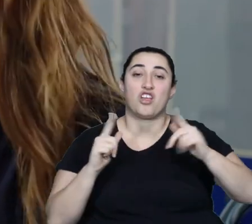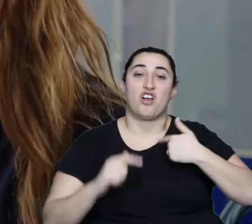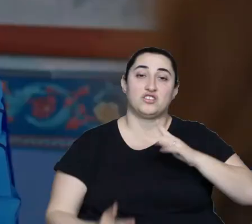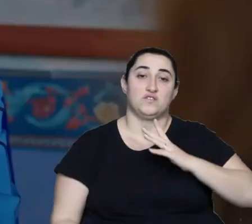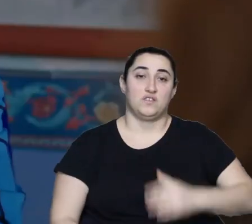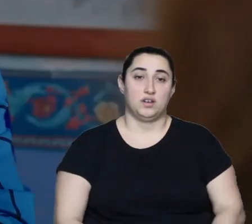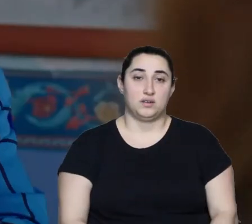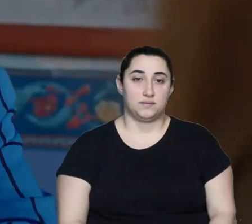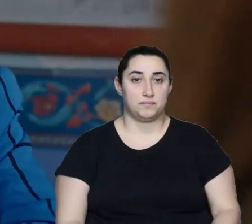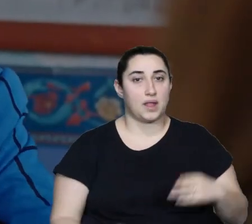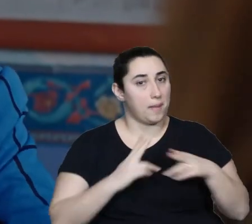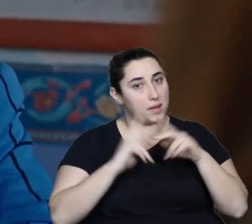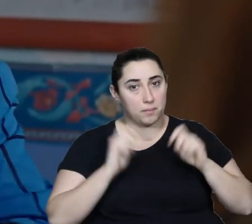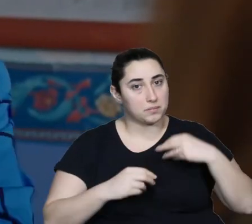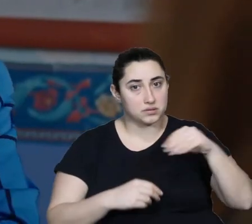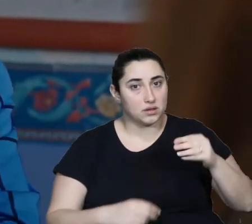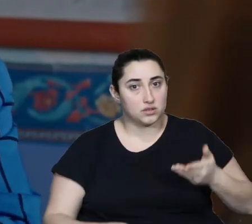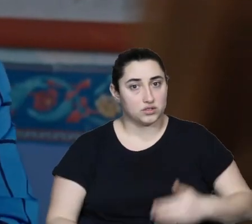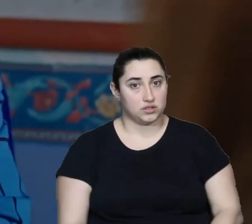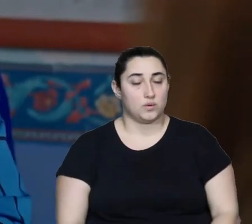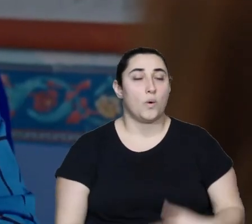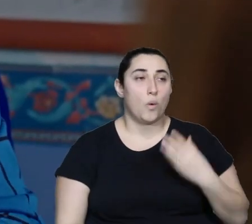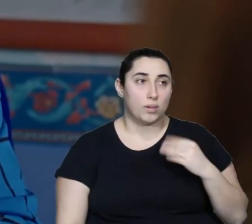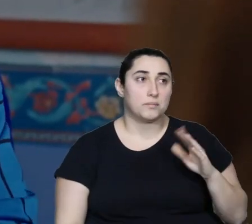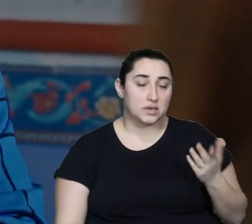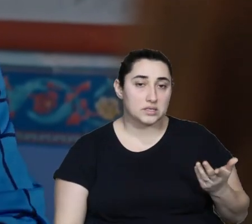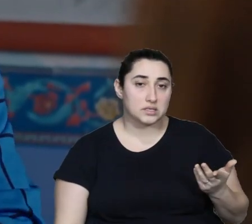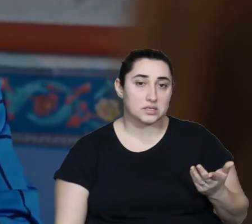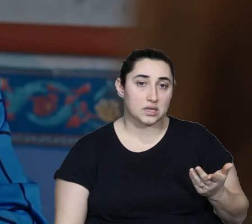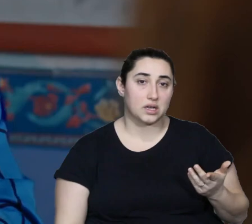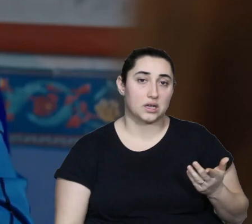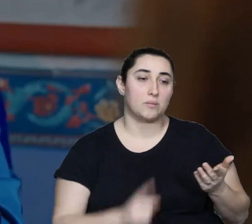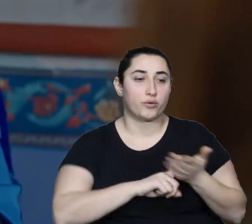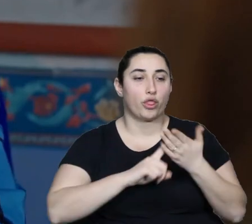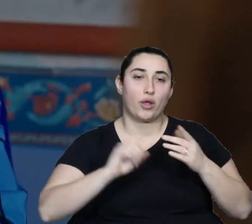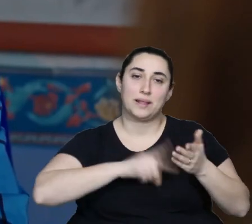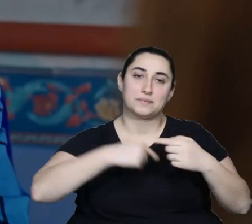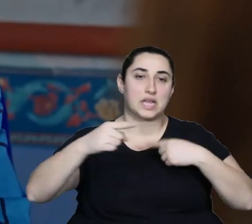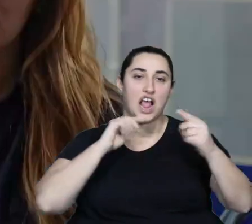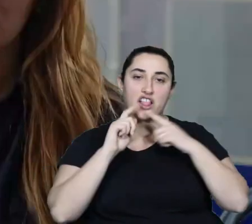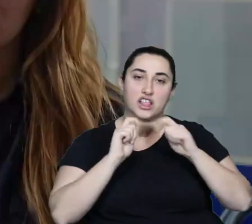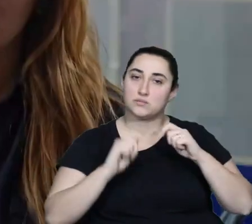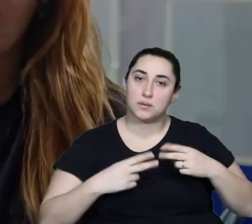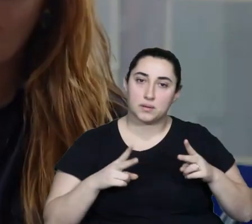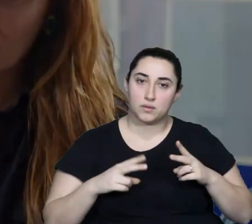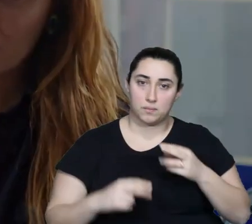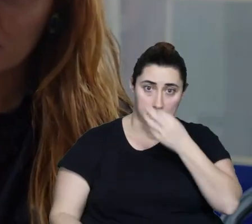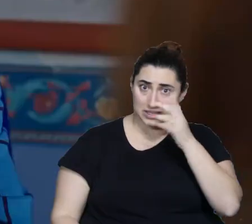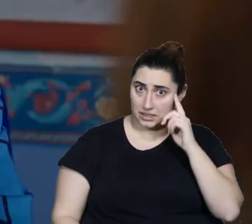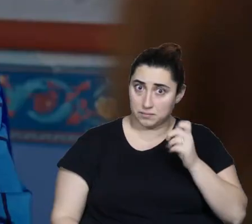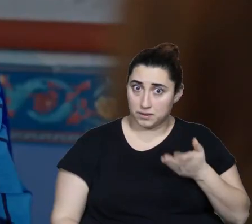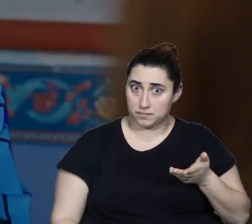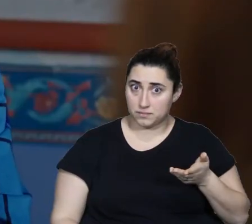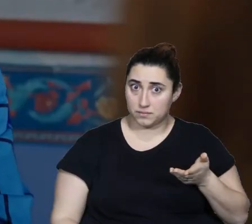ihtiyacım var. Hemen yapalım o zaman satış. Satış olmaz da yani protokolü yapabiliriz isterseniz. Bu kadar kolay